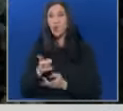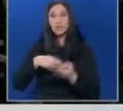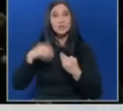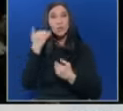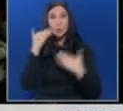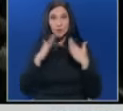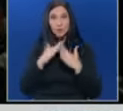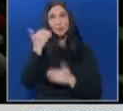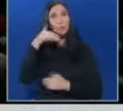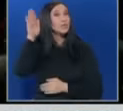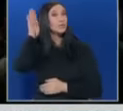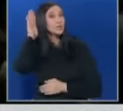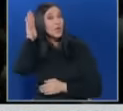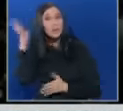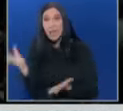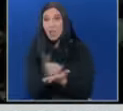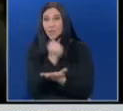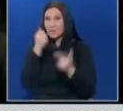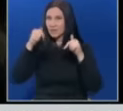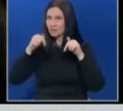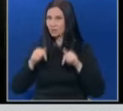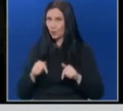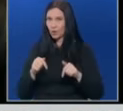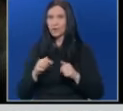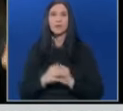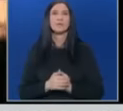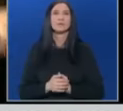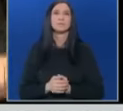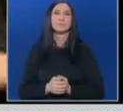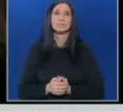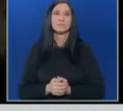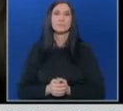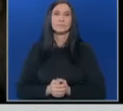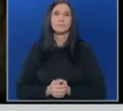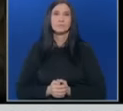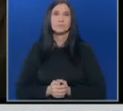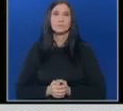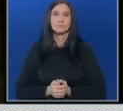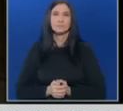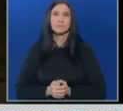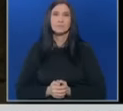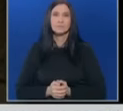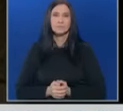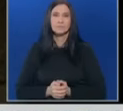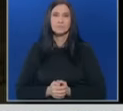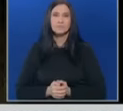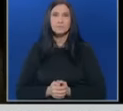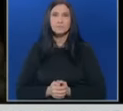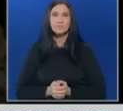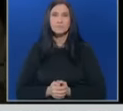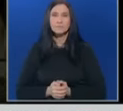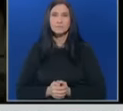добри слушатели и ги намират тук. Есть пропаганда, значит, есть зритель. Есть